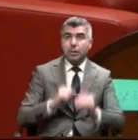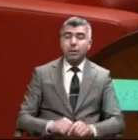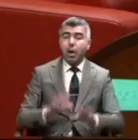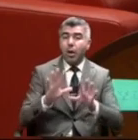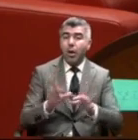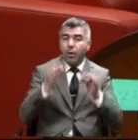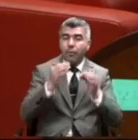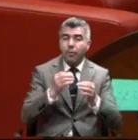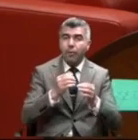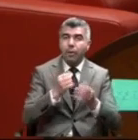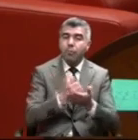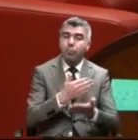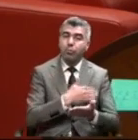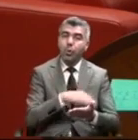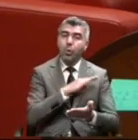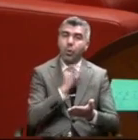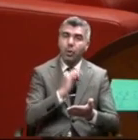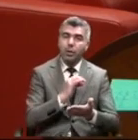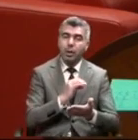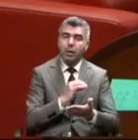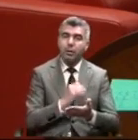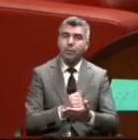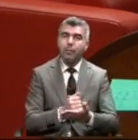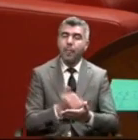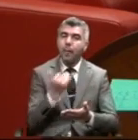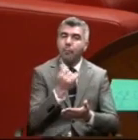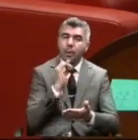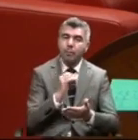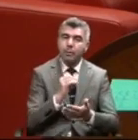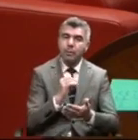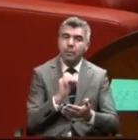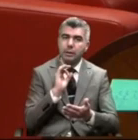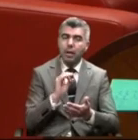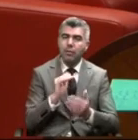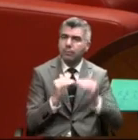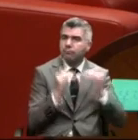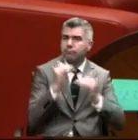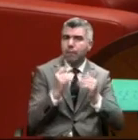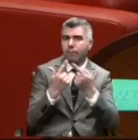المسؤول المسؤوله مهتمه مهما اختلفت ايديولوجيته